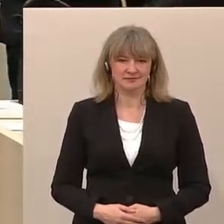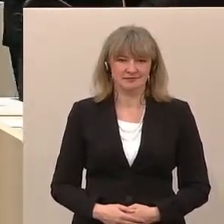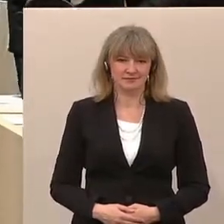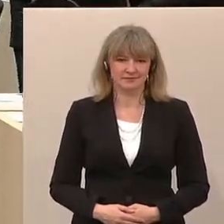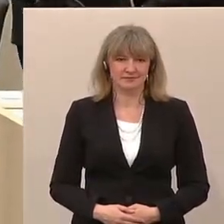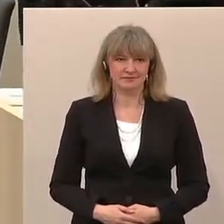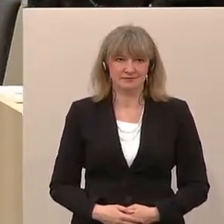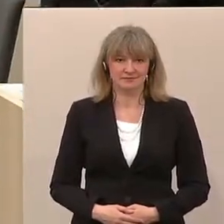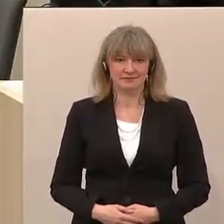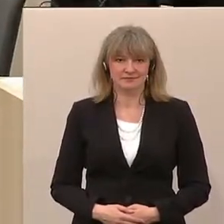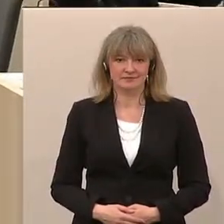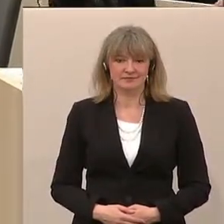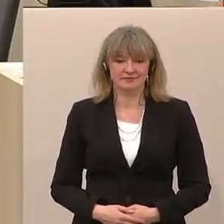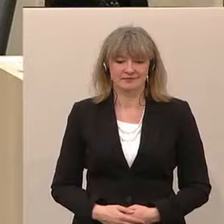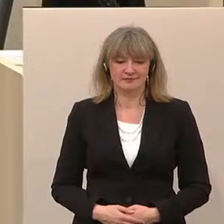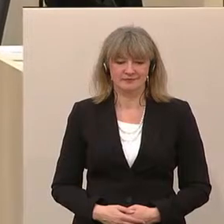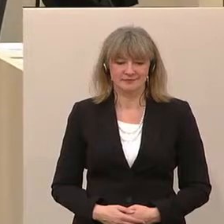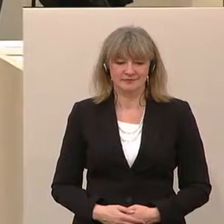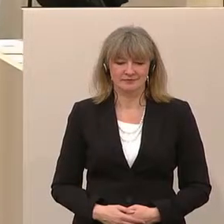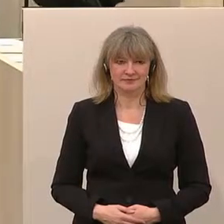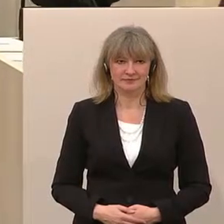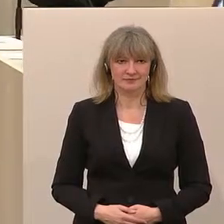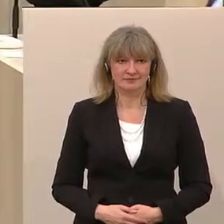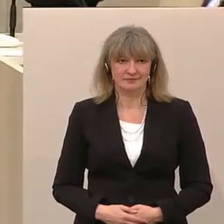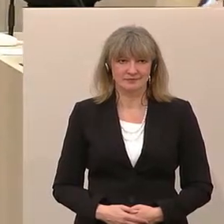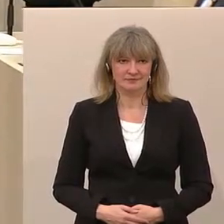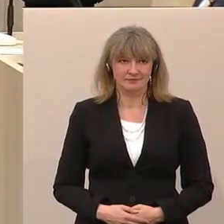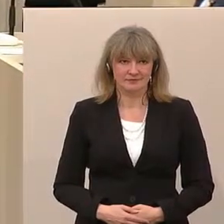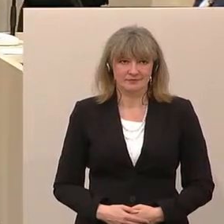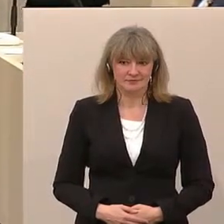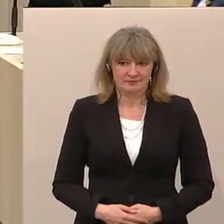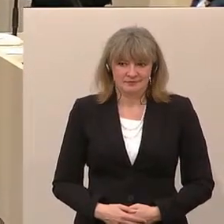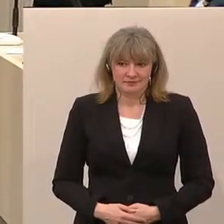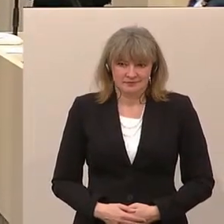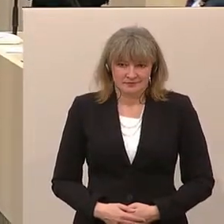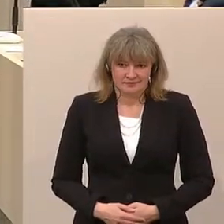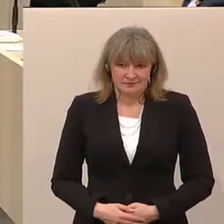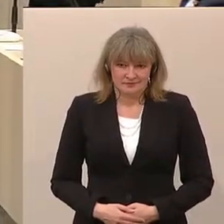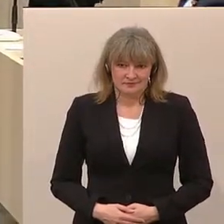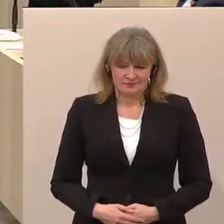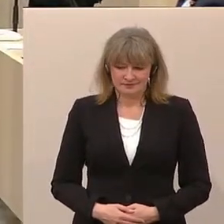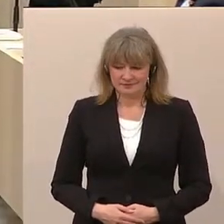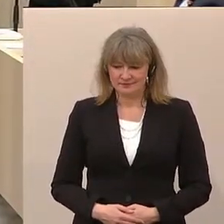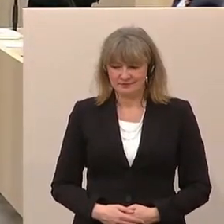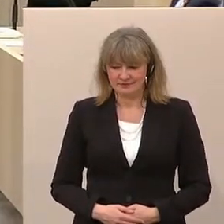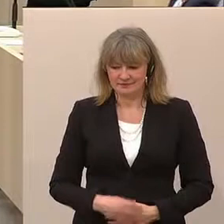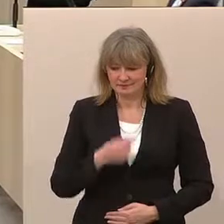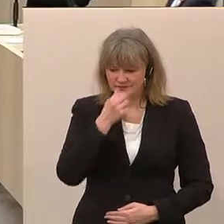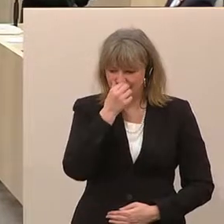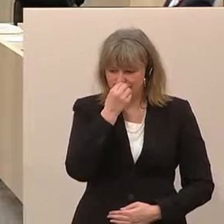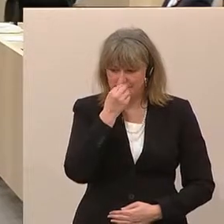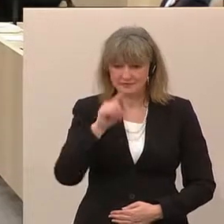wird seinen Kandidaten für das Präsidium, Norbert Hofer, noch einmal dem